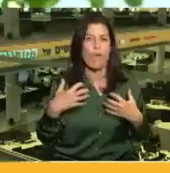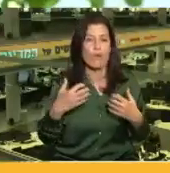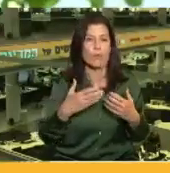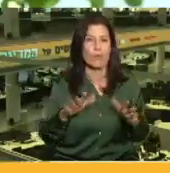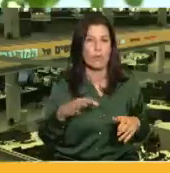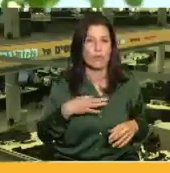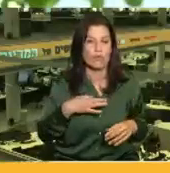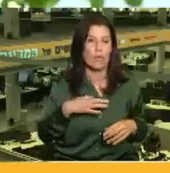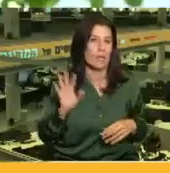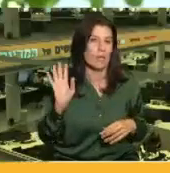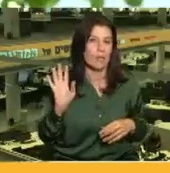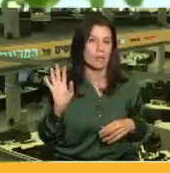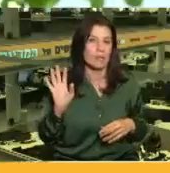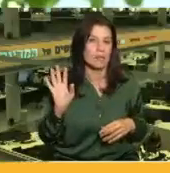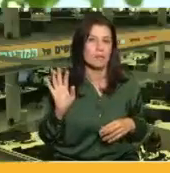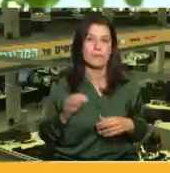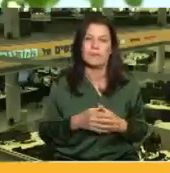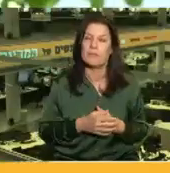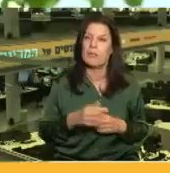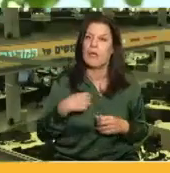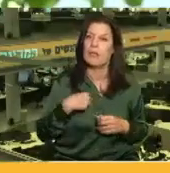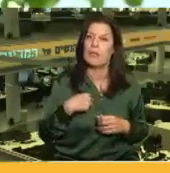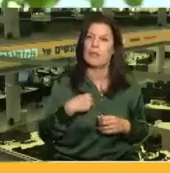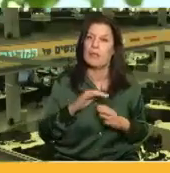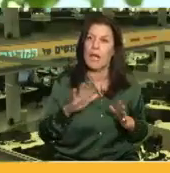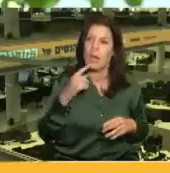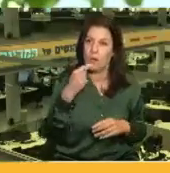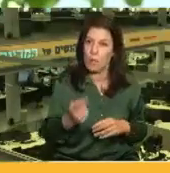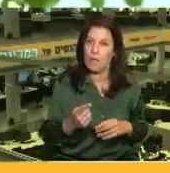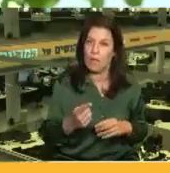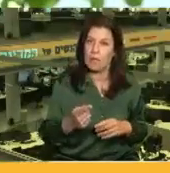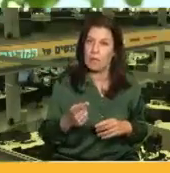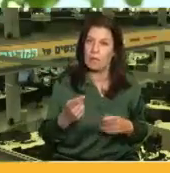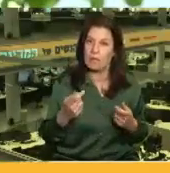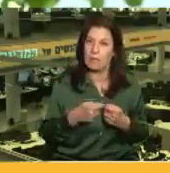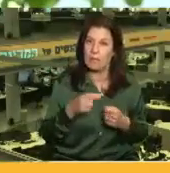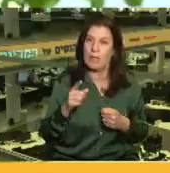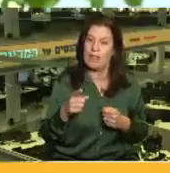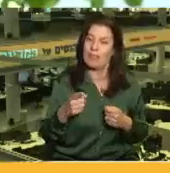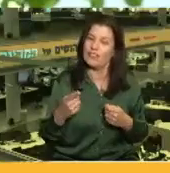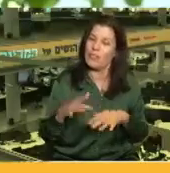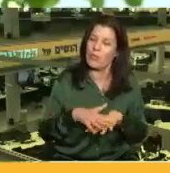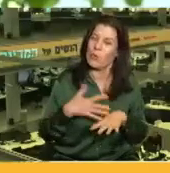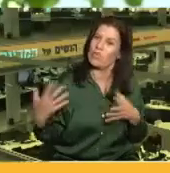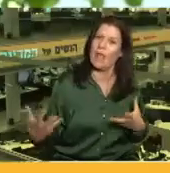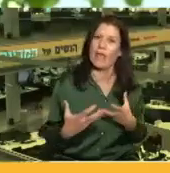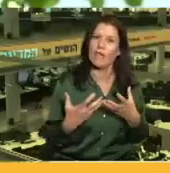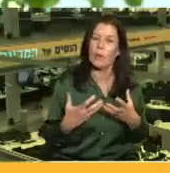הופעות של הברדרהוד. חברות הזמינו. הברדרהוד. אבל מה שאני רק אומרת, אפרופו ברדרהוד, שיש